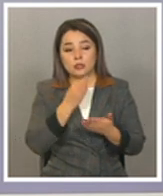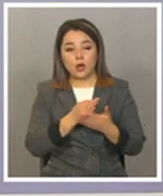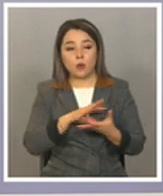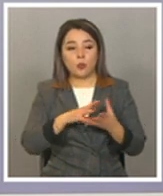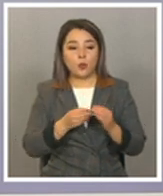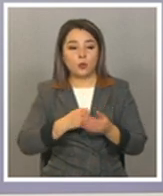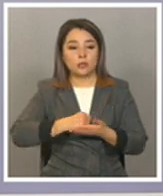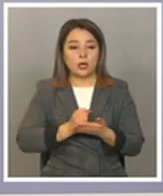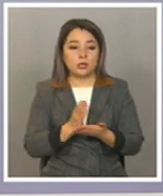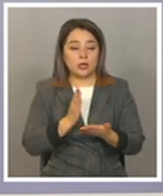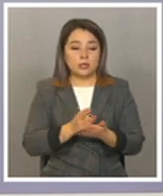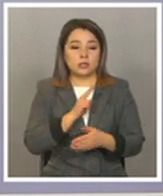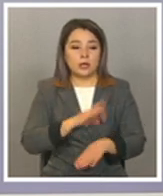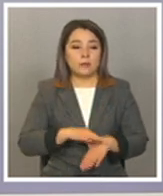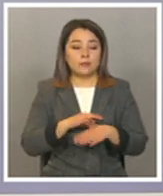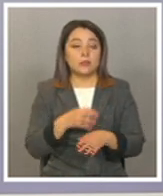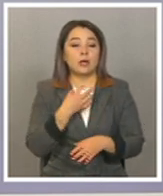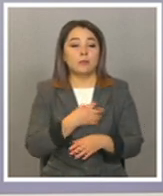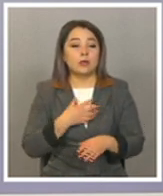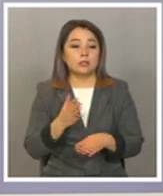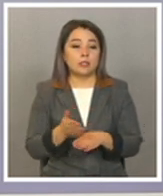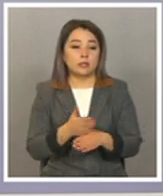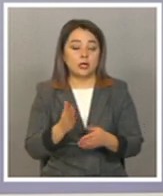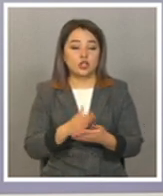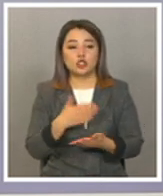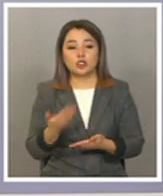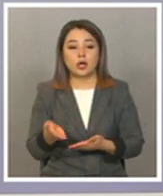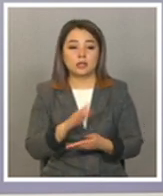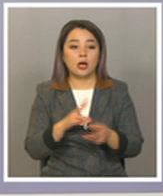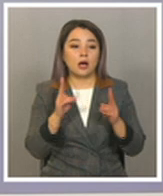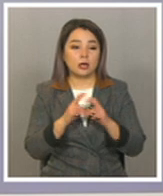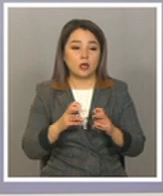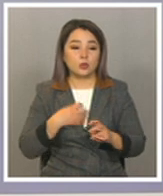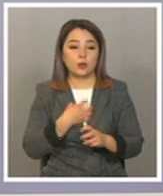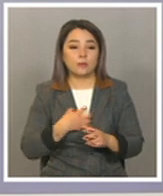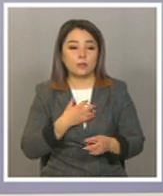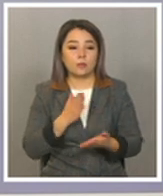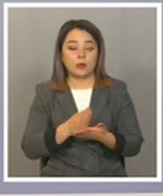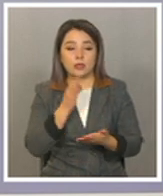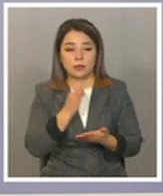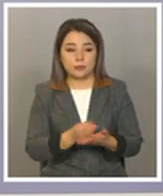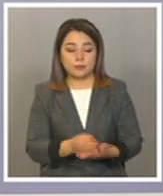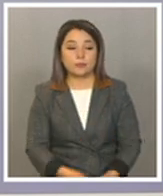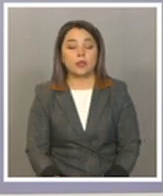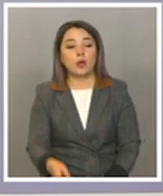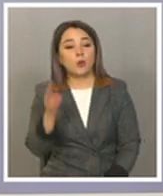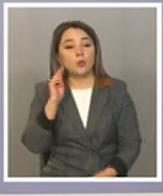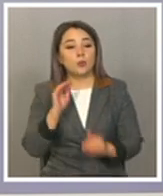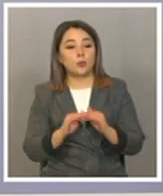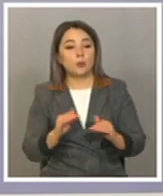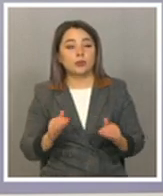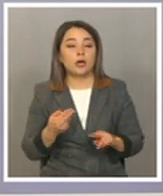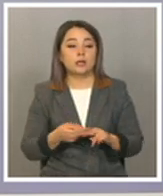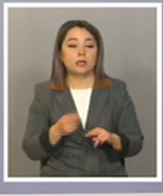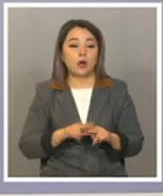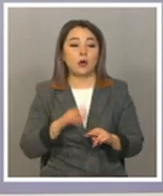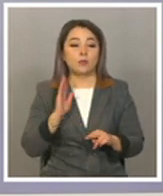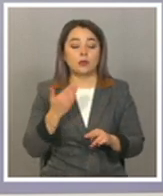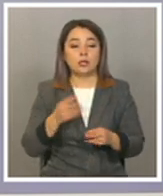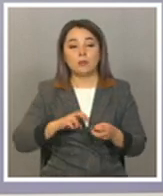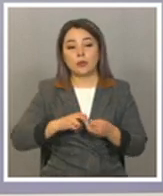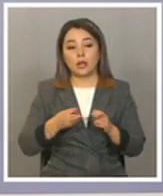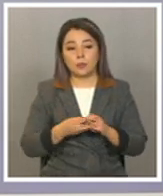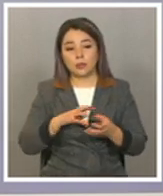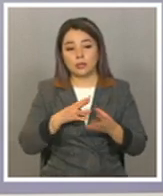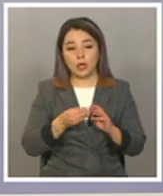жасауды, оны негіздеу мен жан-жақты қарастыруды қажет етеді. Оқушылар, олай болса,